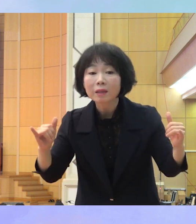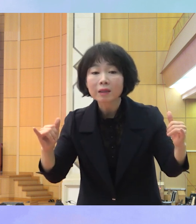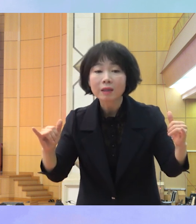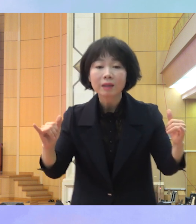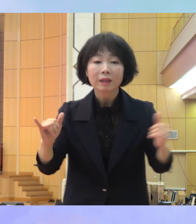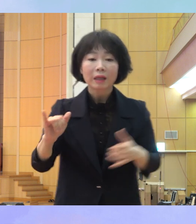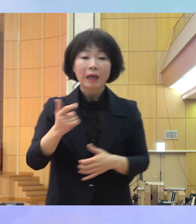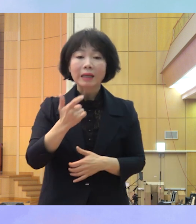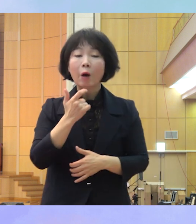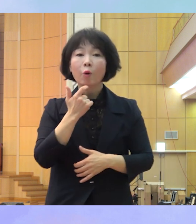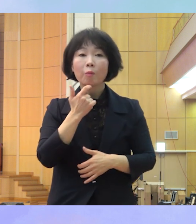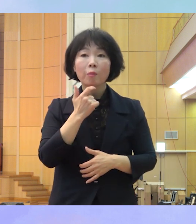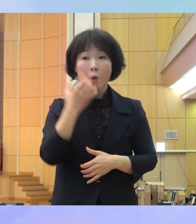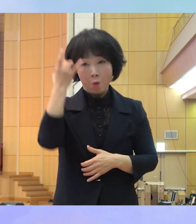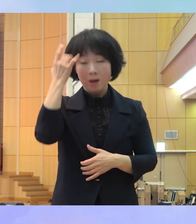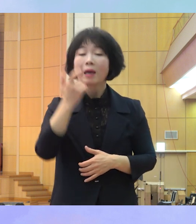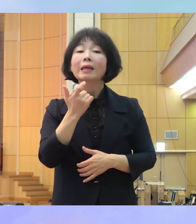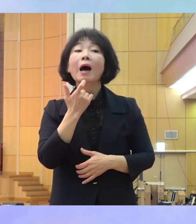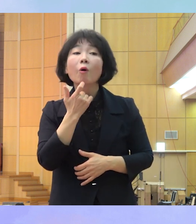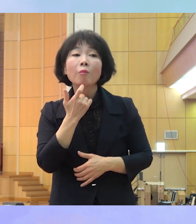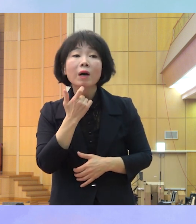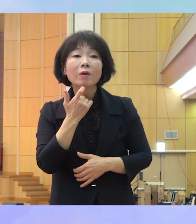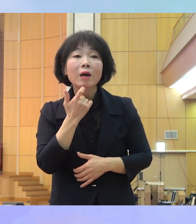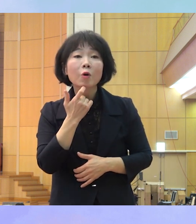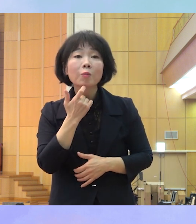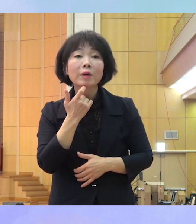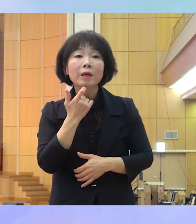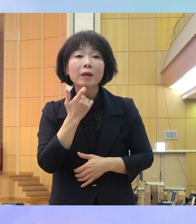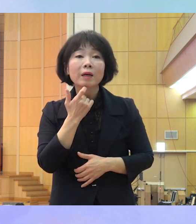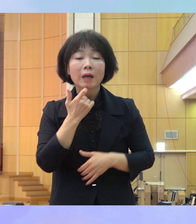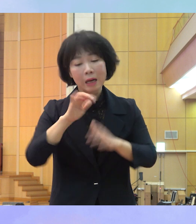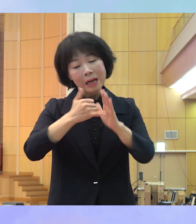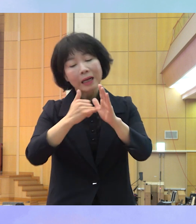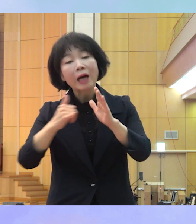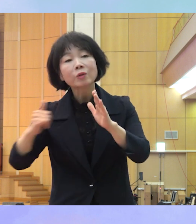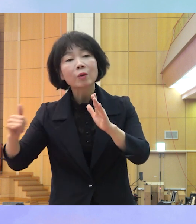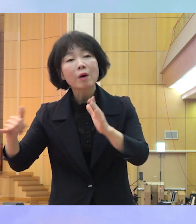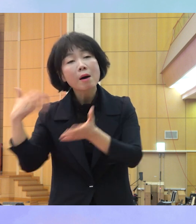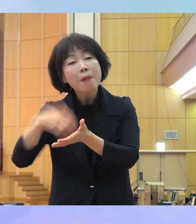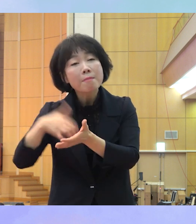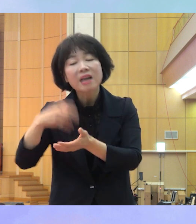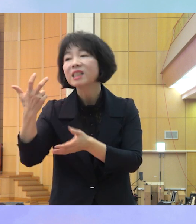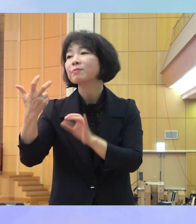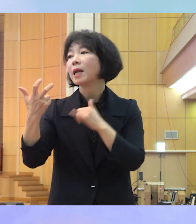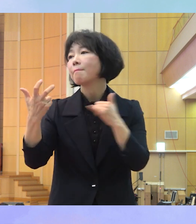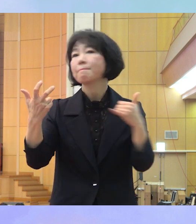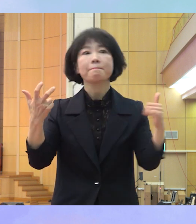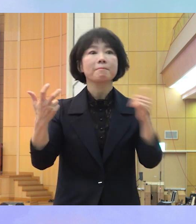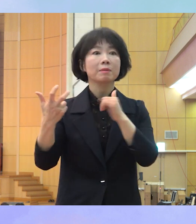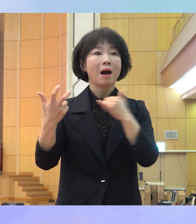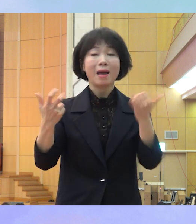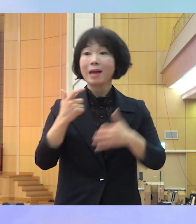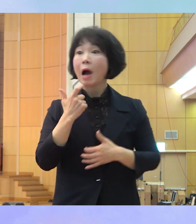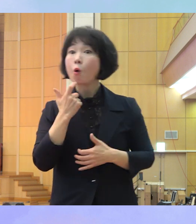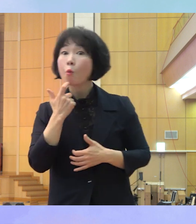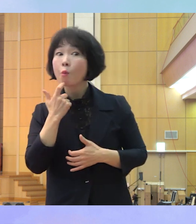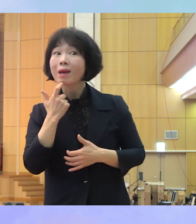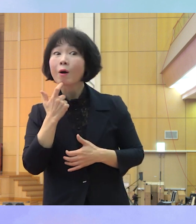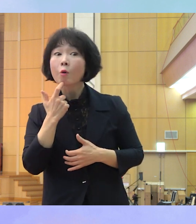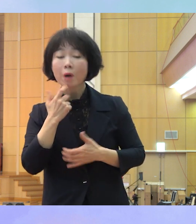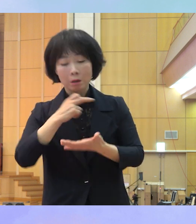야곱의 한 가족 70명이, 야곱의 12 아들들